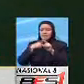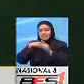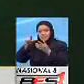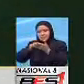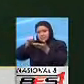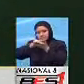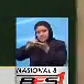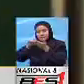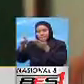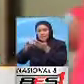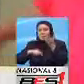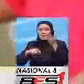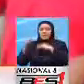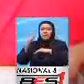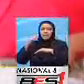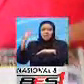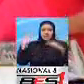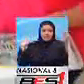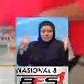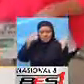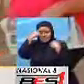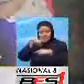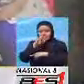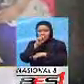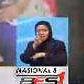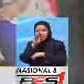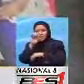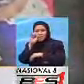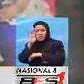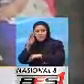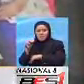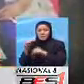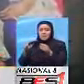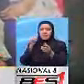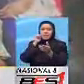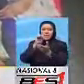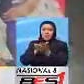kini dikenali sebagai Trax FM. Mendiang meninggalkan seorang balu dan dua orang anak.